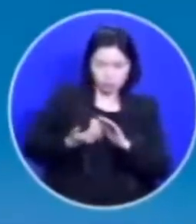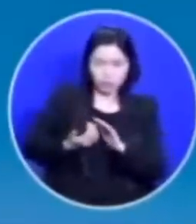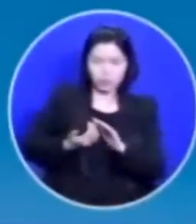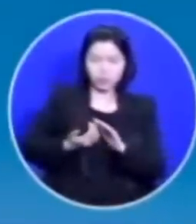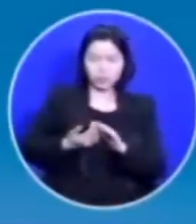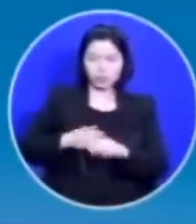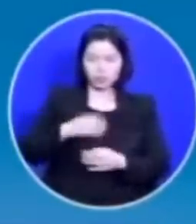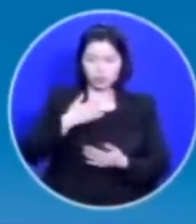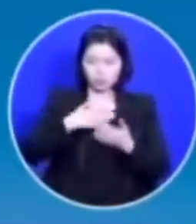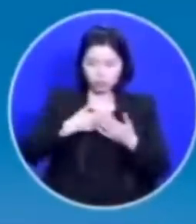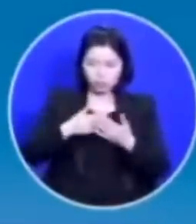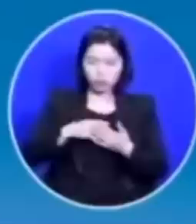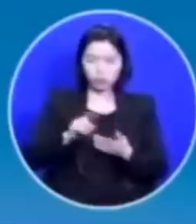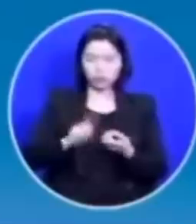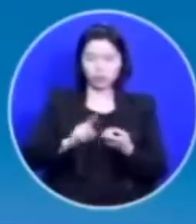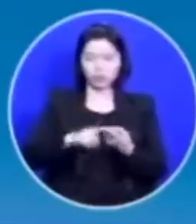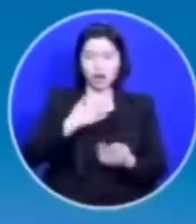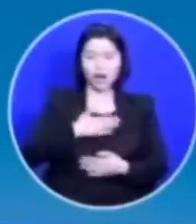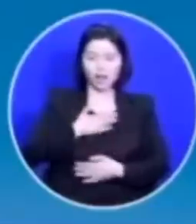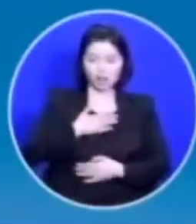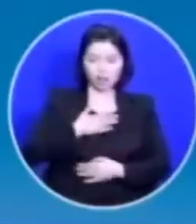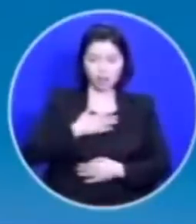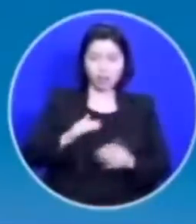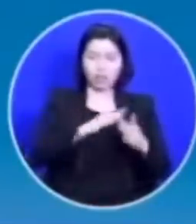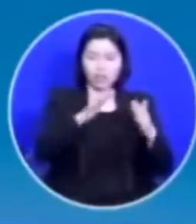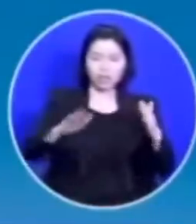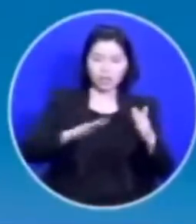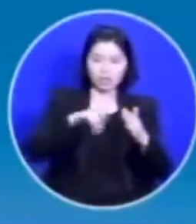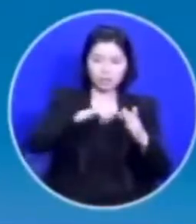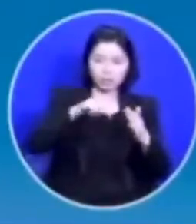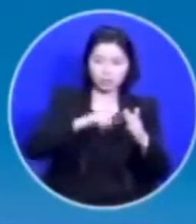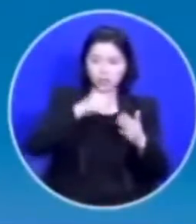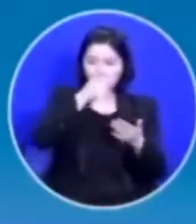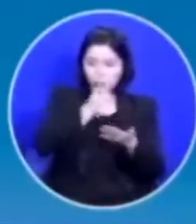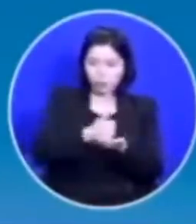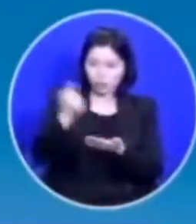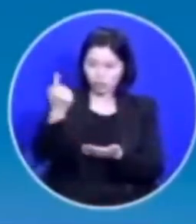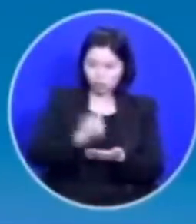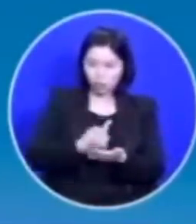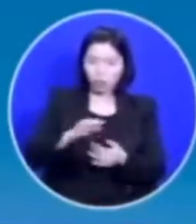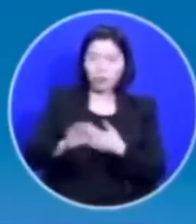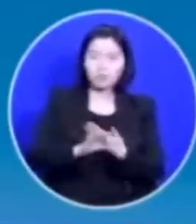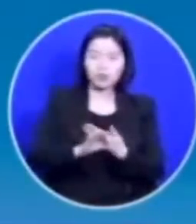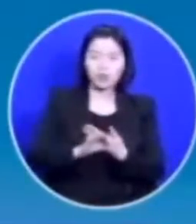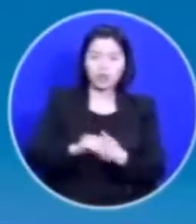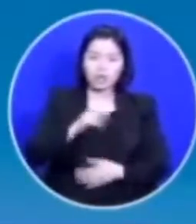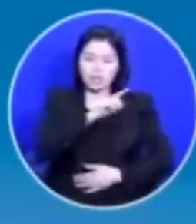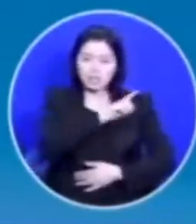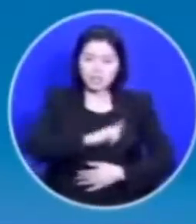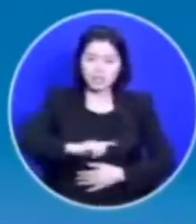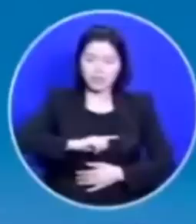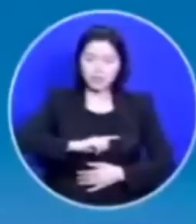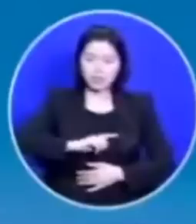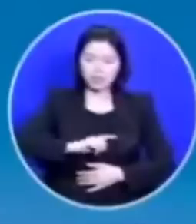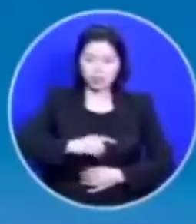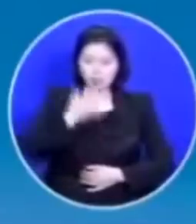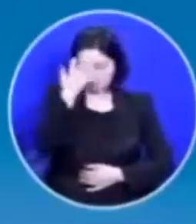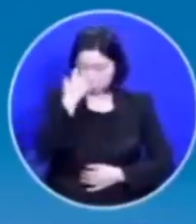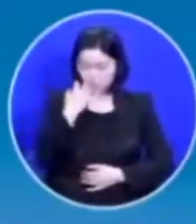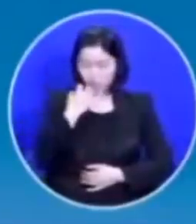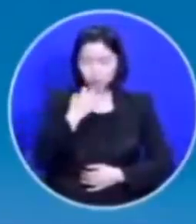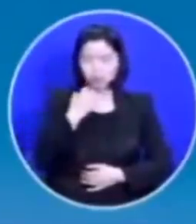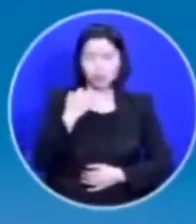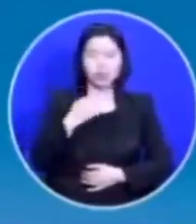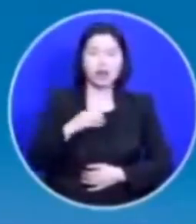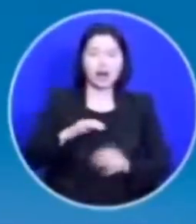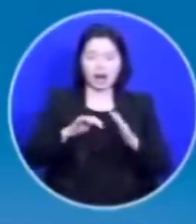지를 알아야 가정 안에 죄가 들어오면 그러면 가장 비참한 것이 가족 이 싫어 지는